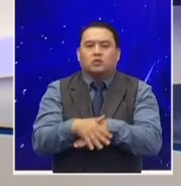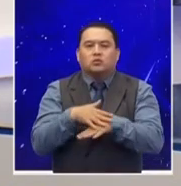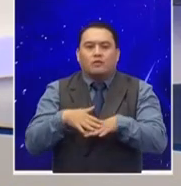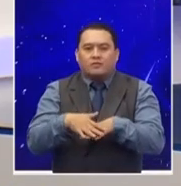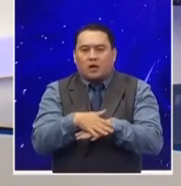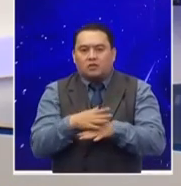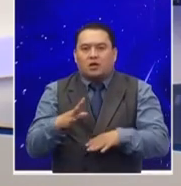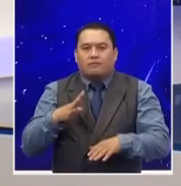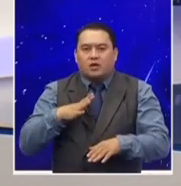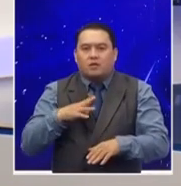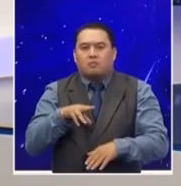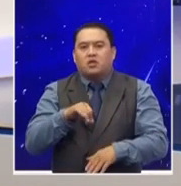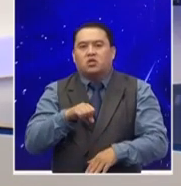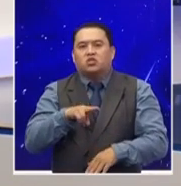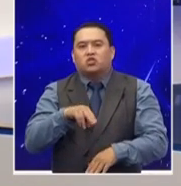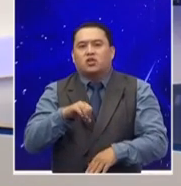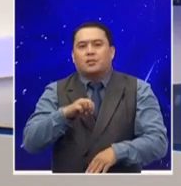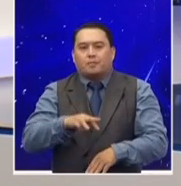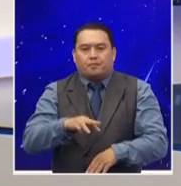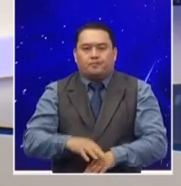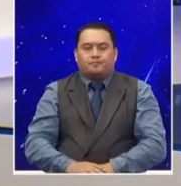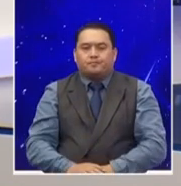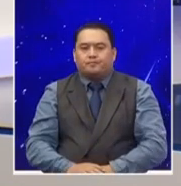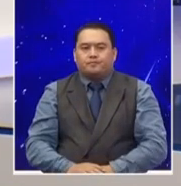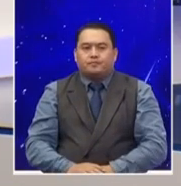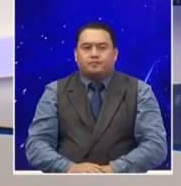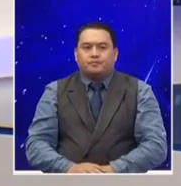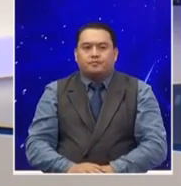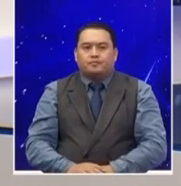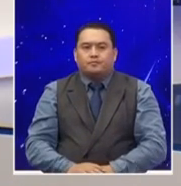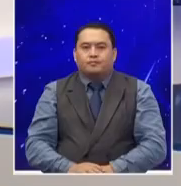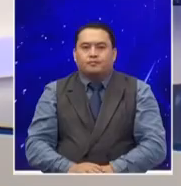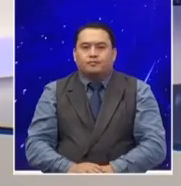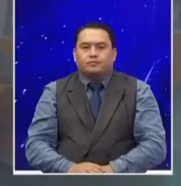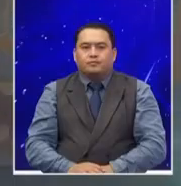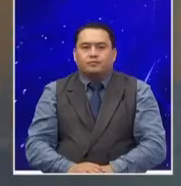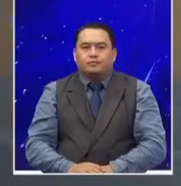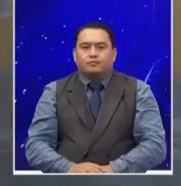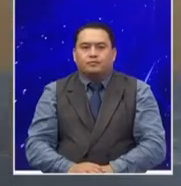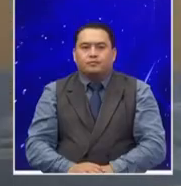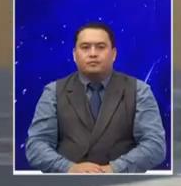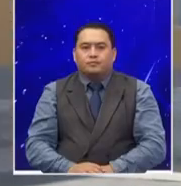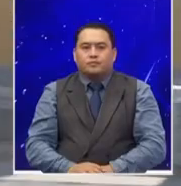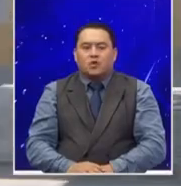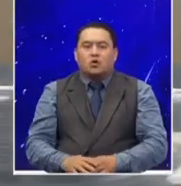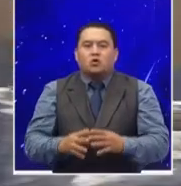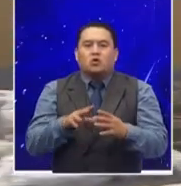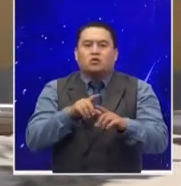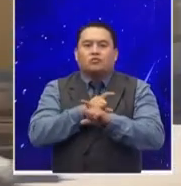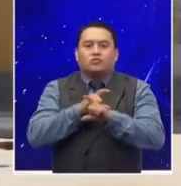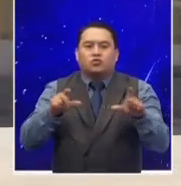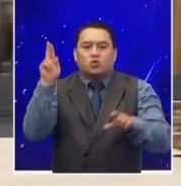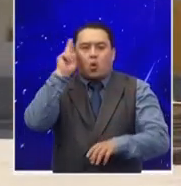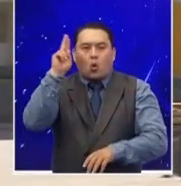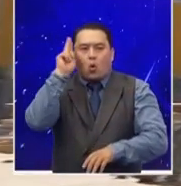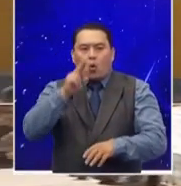социально уязвимых слоев населения в селе Пиджи. Подробности смотрите в материале. Школа Инбекши крупнейшая во всем районе